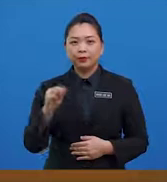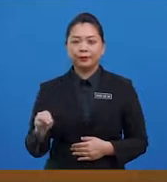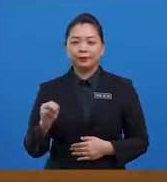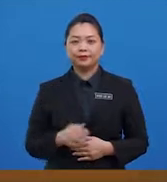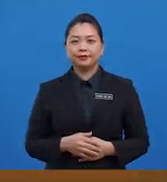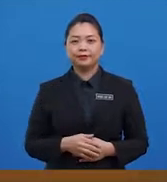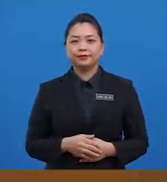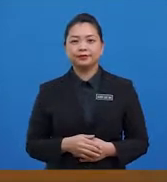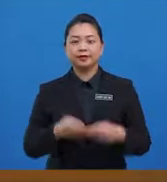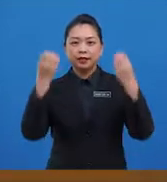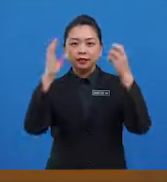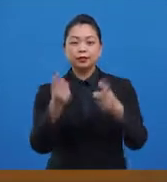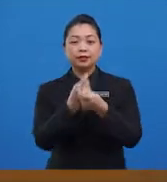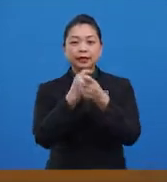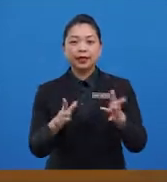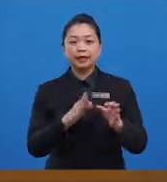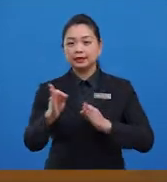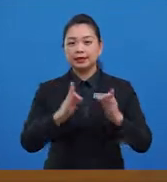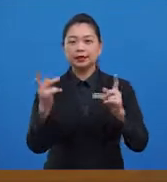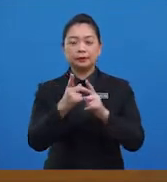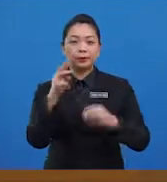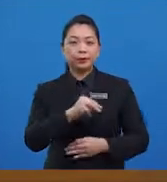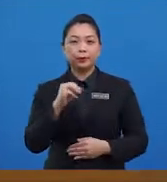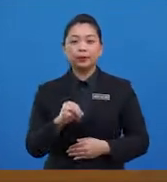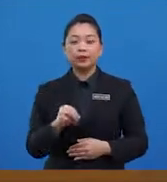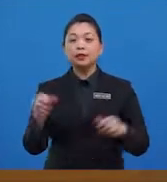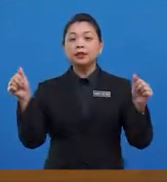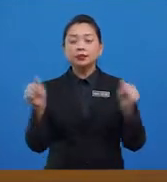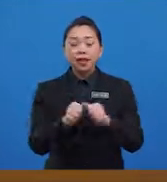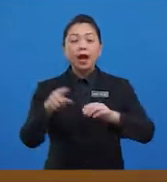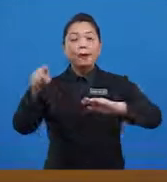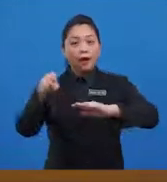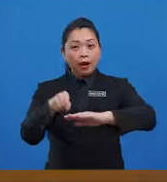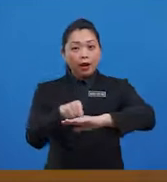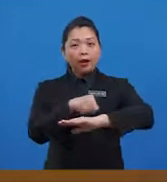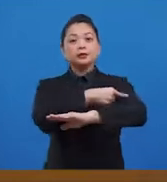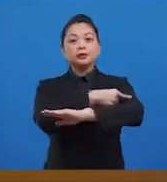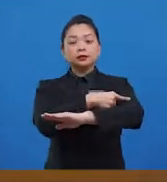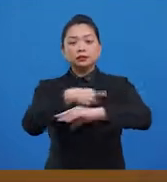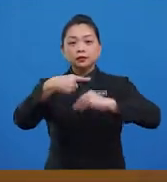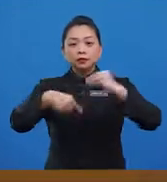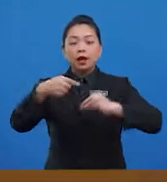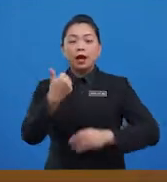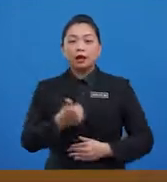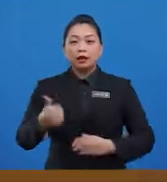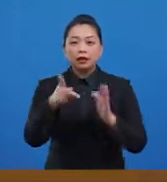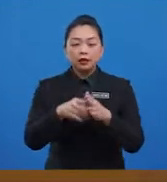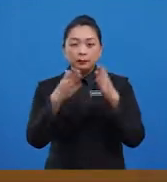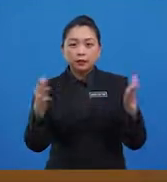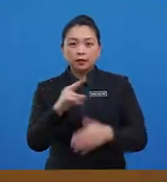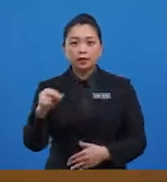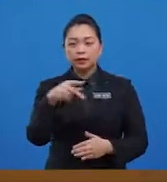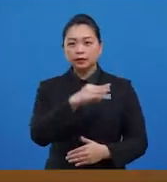Murid-murid, cikgu telah jelaskan kepada murid-murid dengan panjang lebar mengenai alat kebesaran